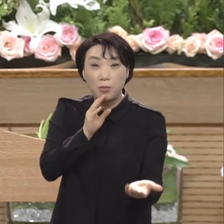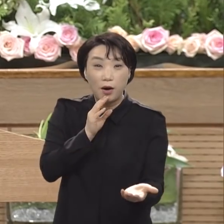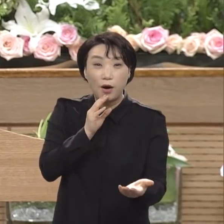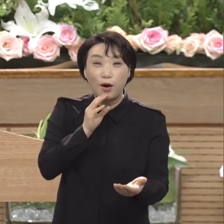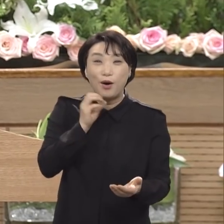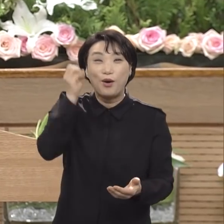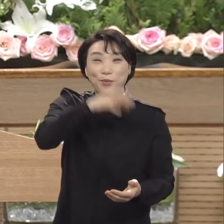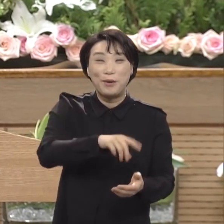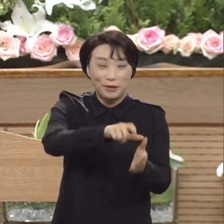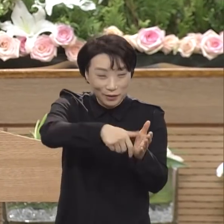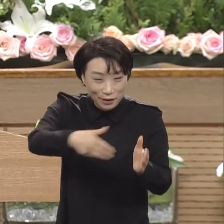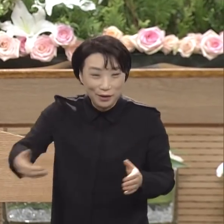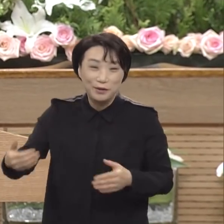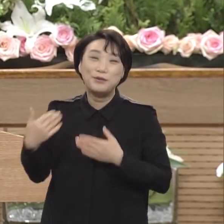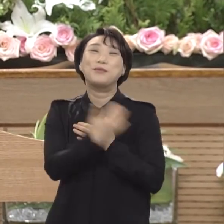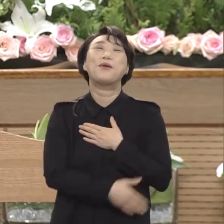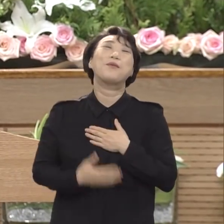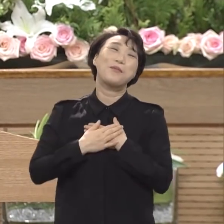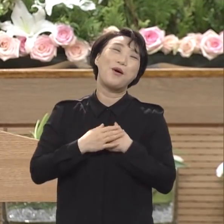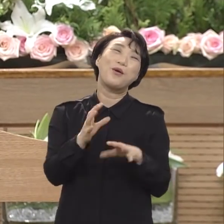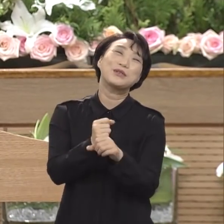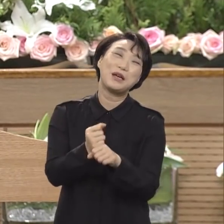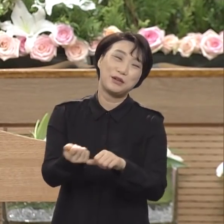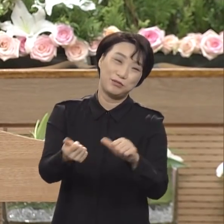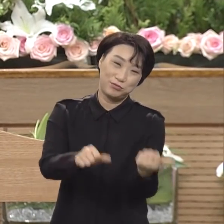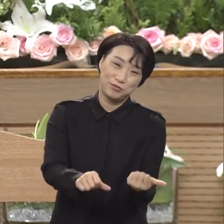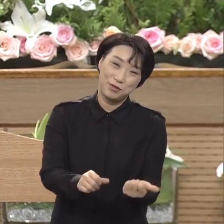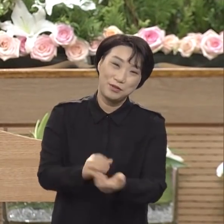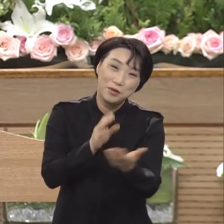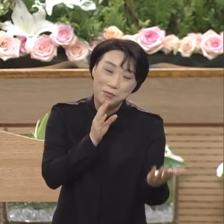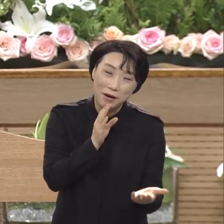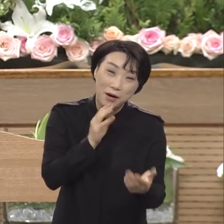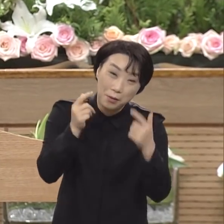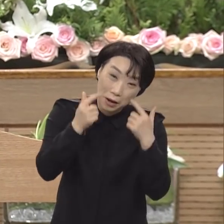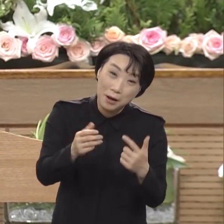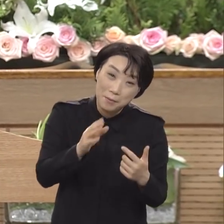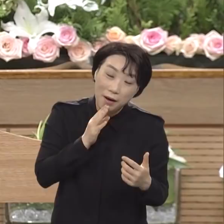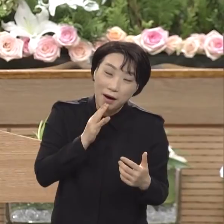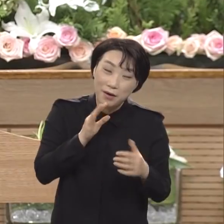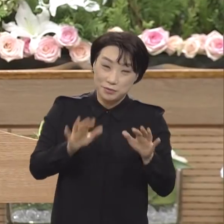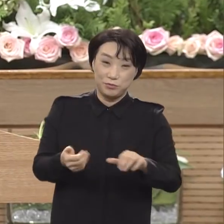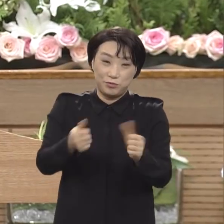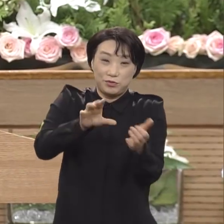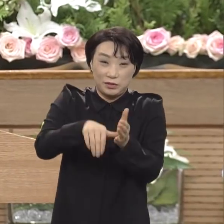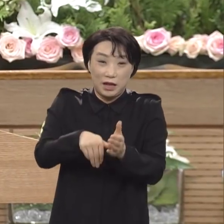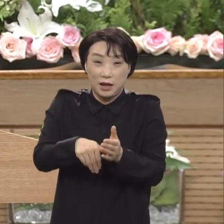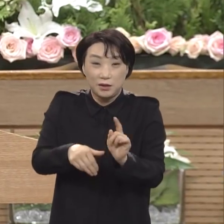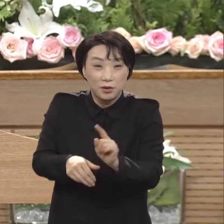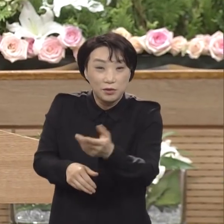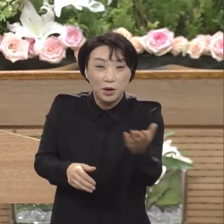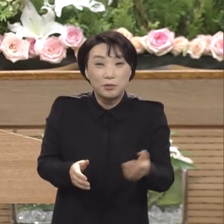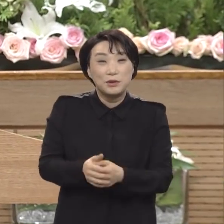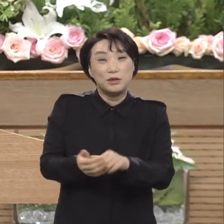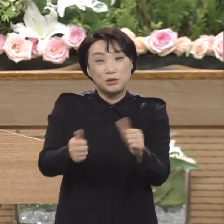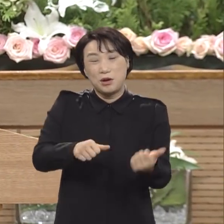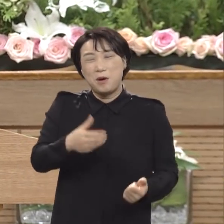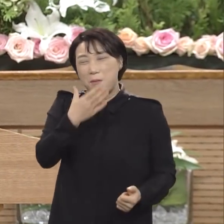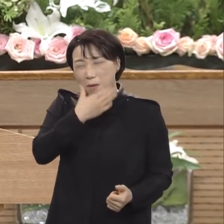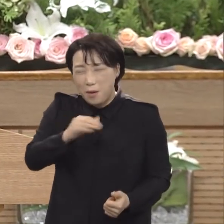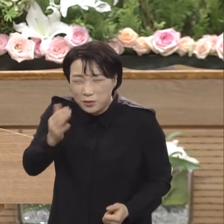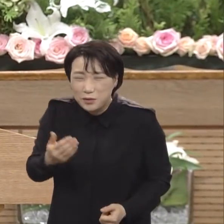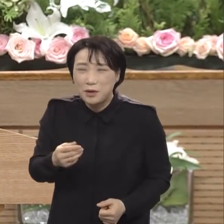어차피 우리는 죽을 몸이야. 기왕이 죽을 것이면 어떤 죽음이 가장